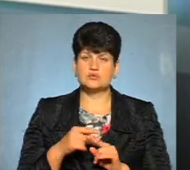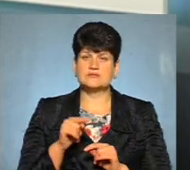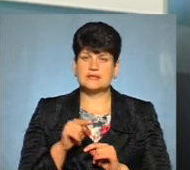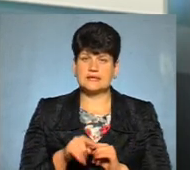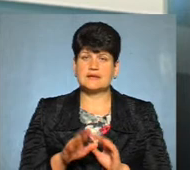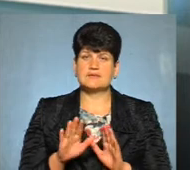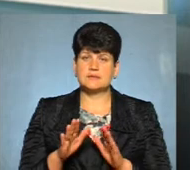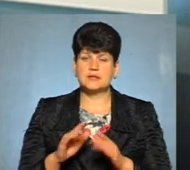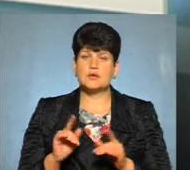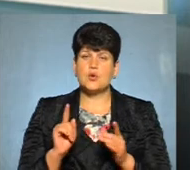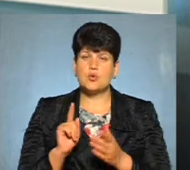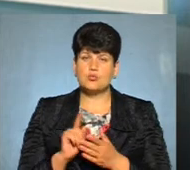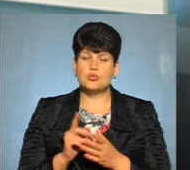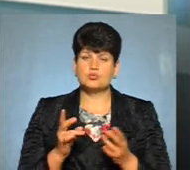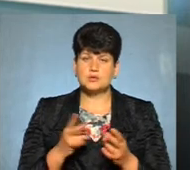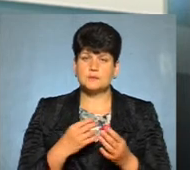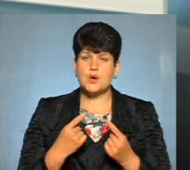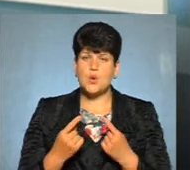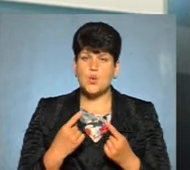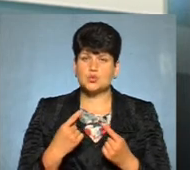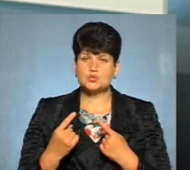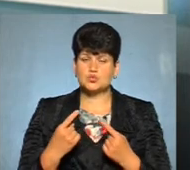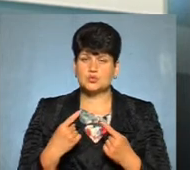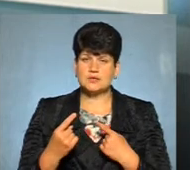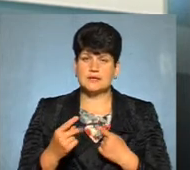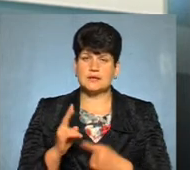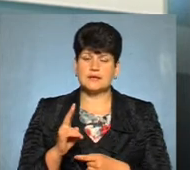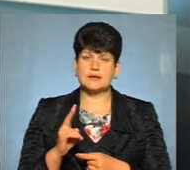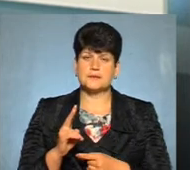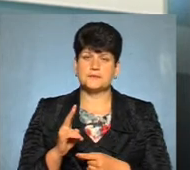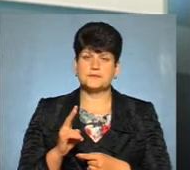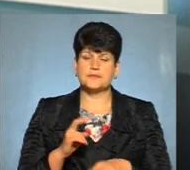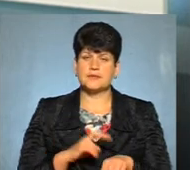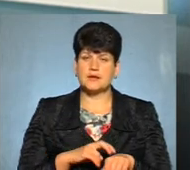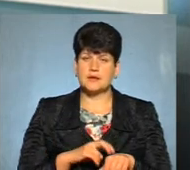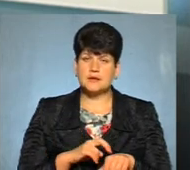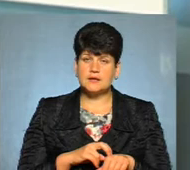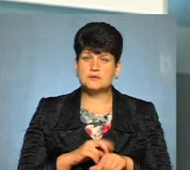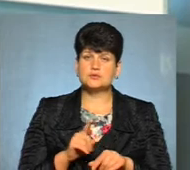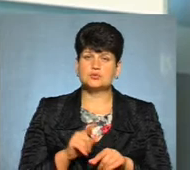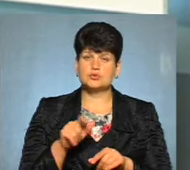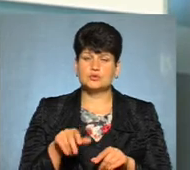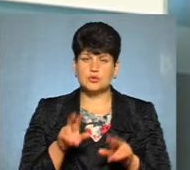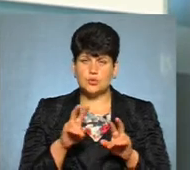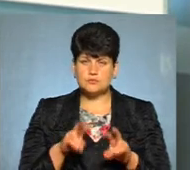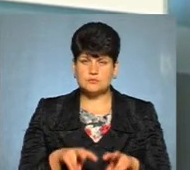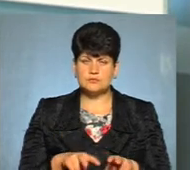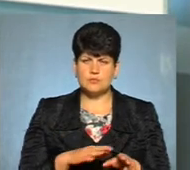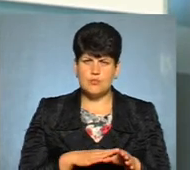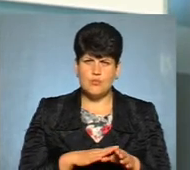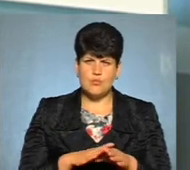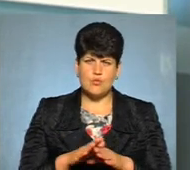обов'язково потрібна консультація клініциста з тим, щоб людину обстежити всебічно